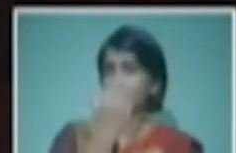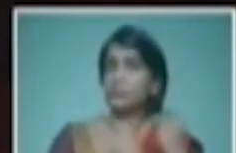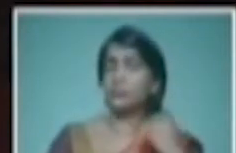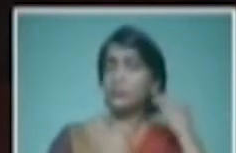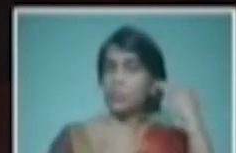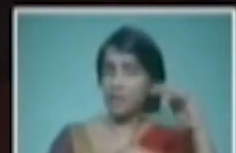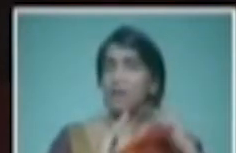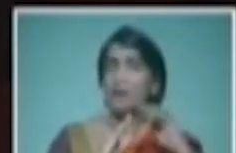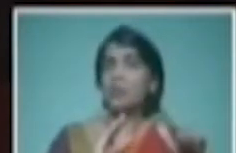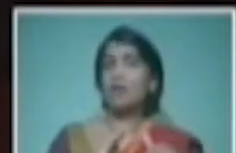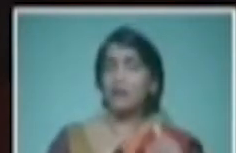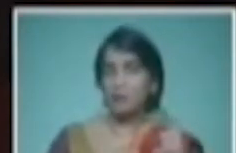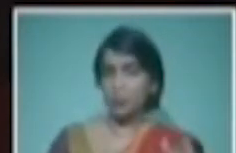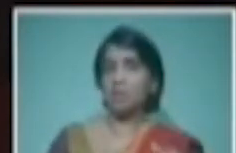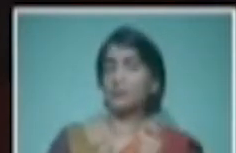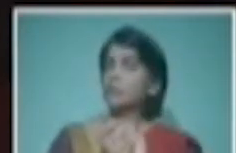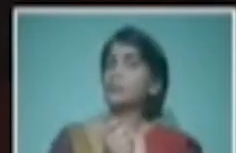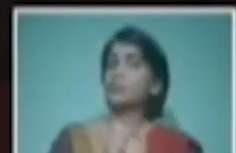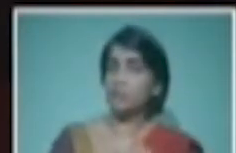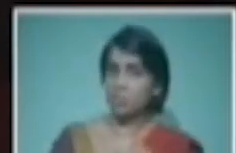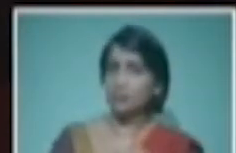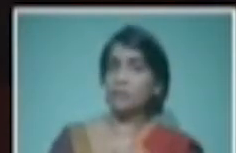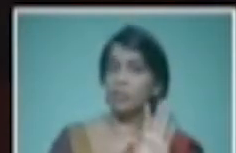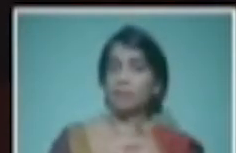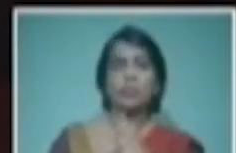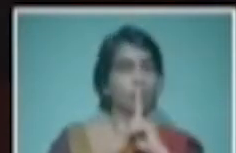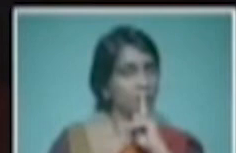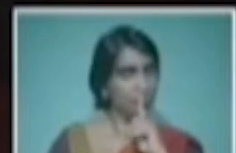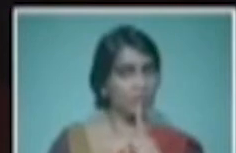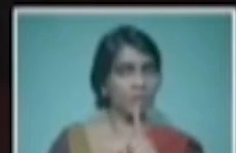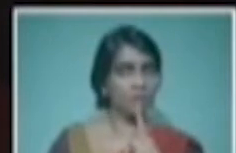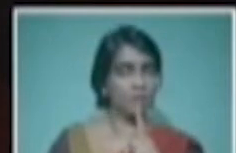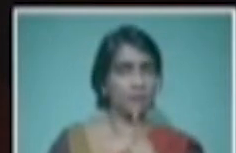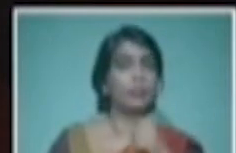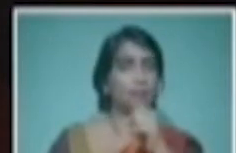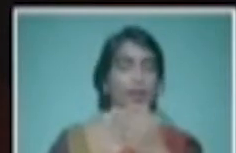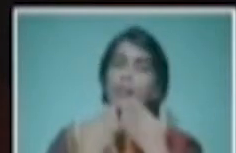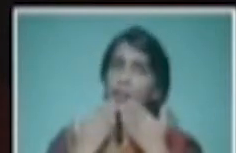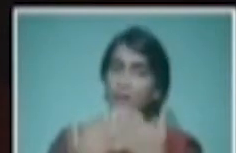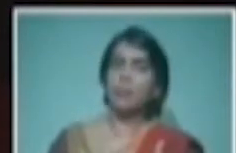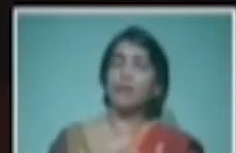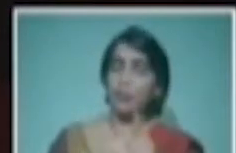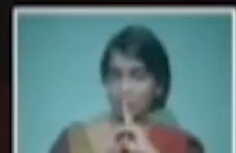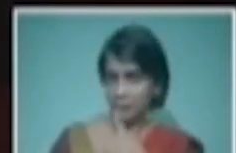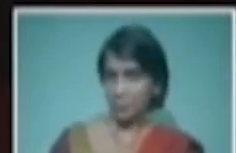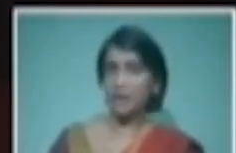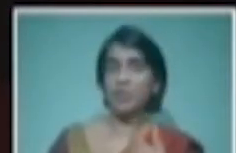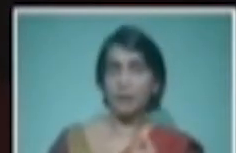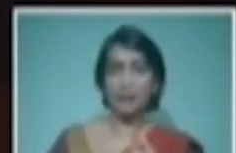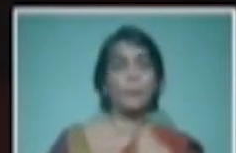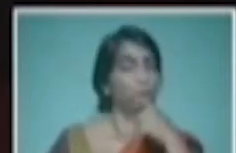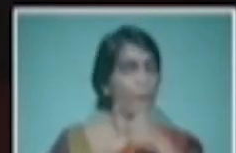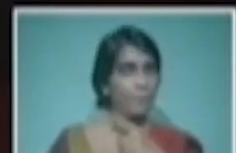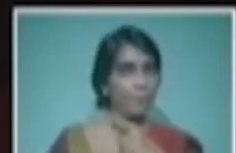अपनायन गम्मान बावट मेवा परिवर्तनय करन्ने कियला इल्लीमक् करमिन ओबतुमाट स्तुतियकुत् करन्नट ओन मंग